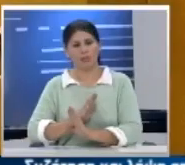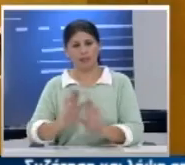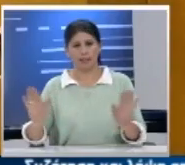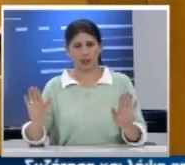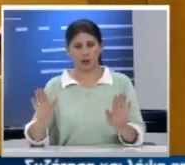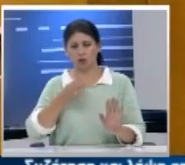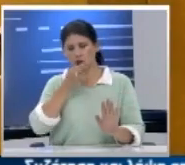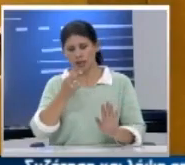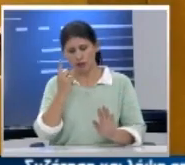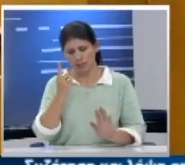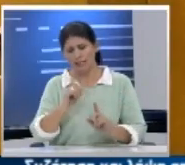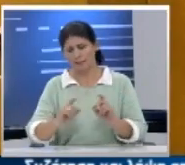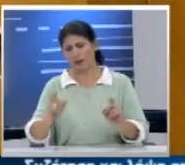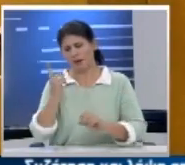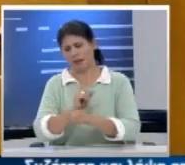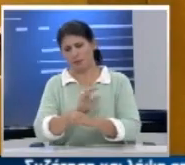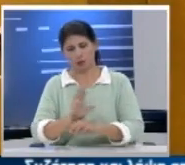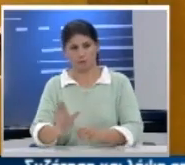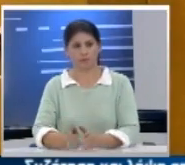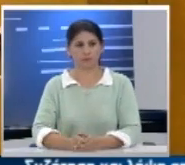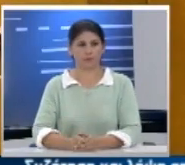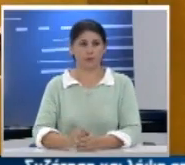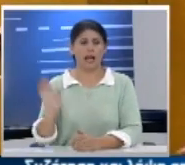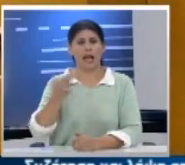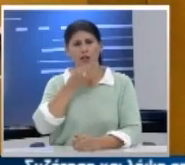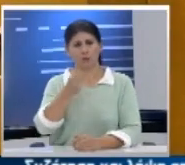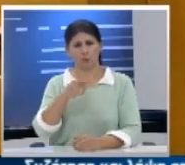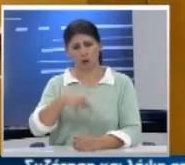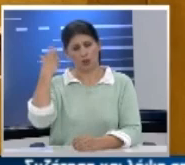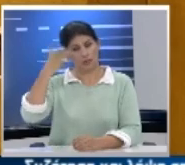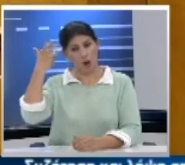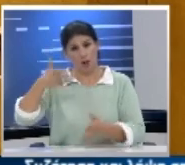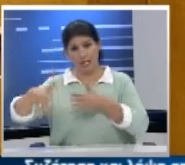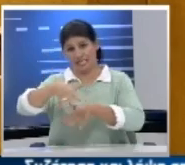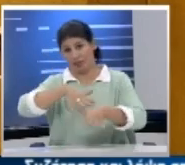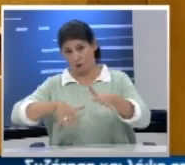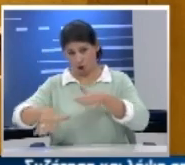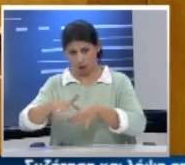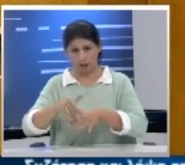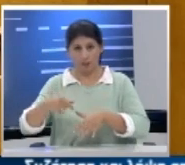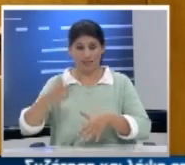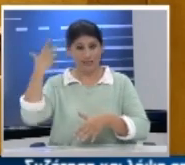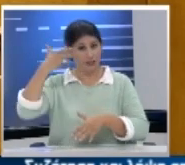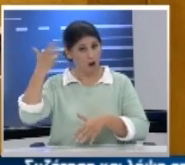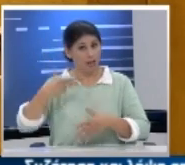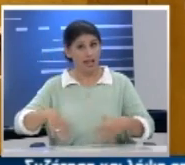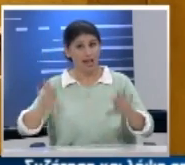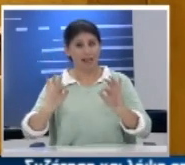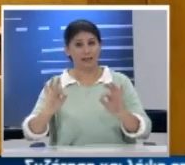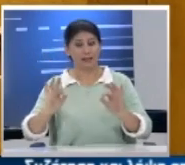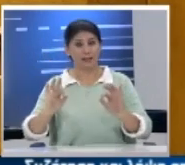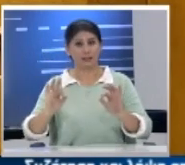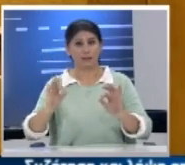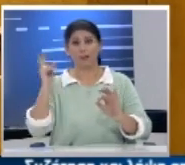ότι δήθεν τους προστατευόμενους μάρτυρες τους είχε καθοδηγήσει και τους είχε βάλει να πούν αυτά τα